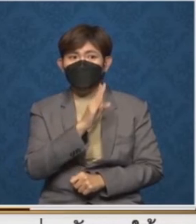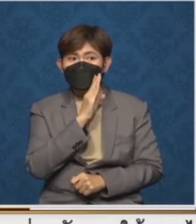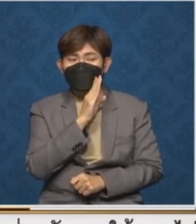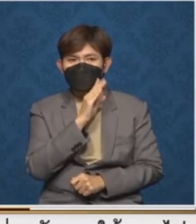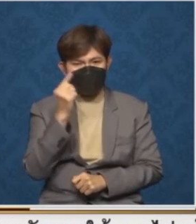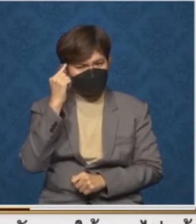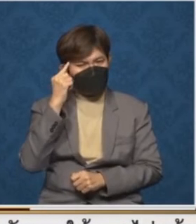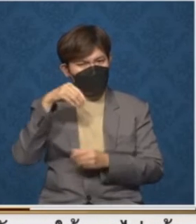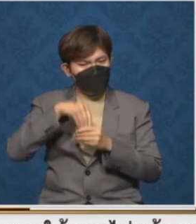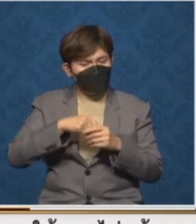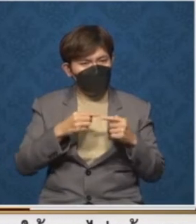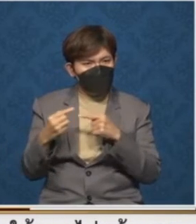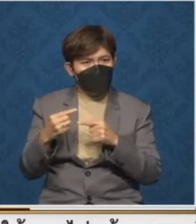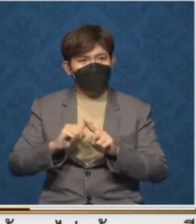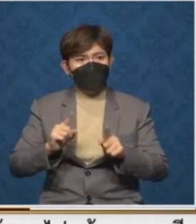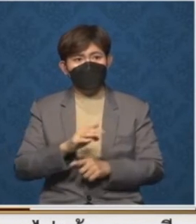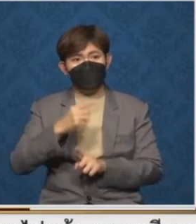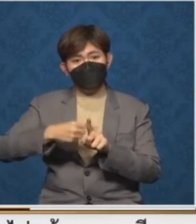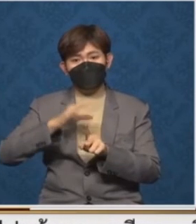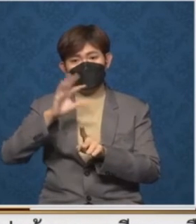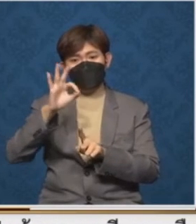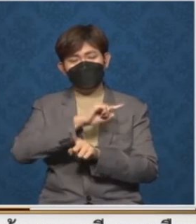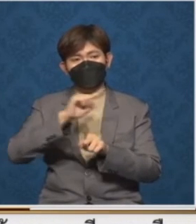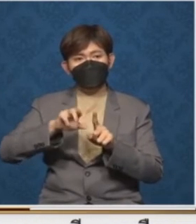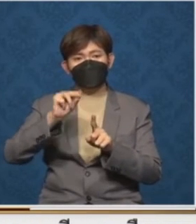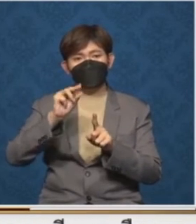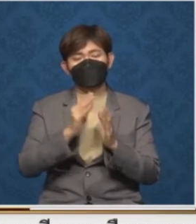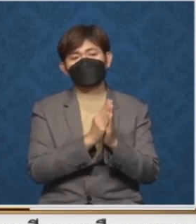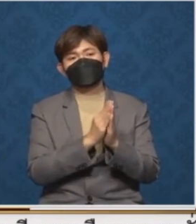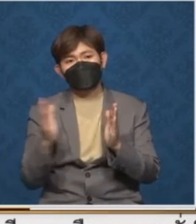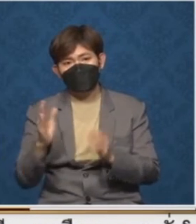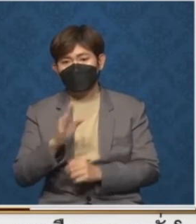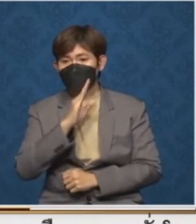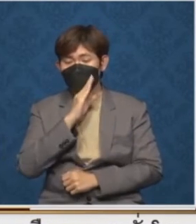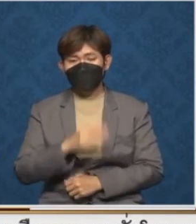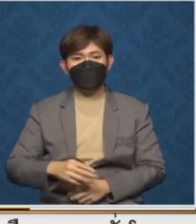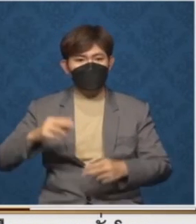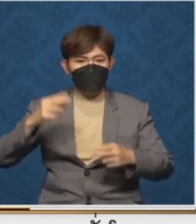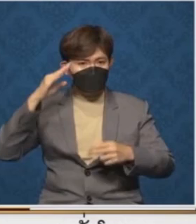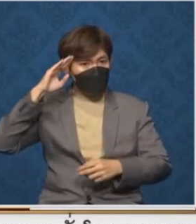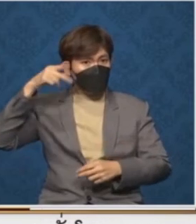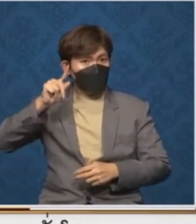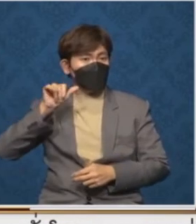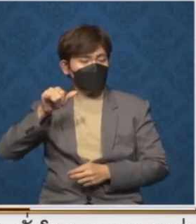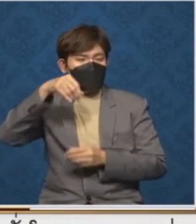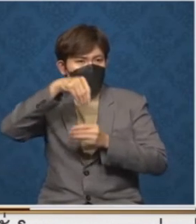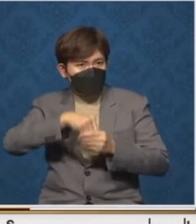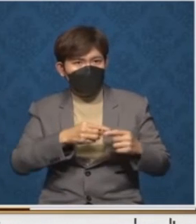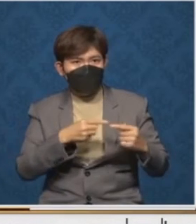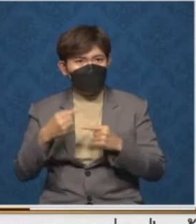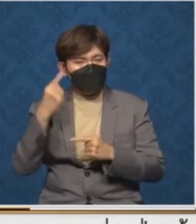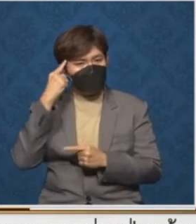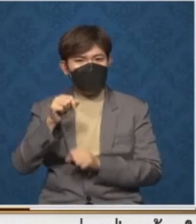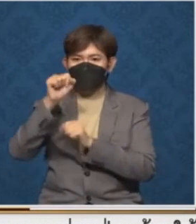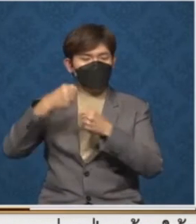ทงดีและไม่ดี อาหน่าดีนะ ให้ลูกจําไ้ อา่ไมดีกอยาทําตามคนทุกห้ายเด็ตองมาอยู่บานเดคำพาับเหตุการณนเกิดซ้ำแล้ว